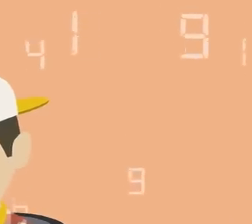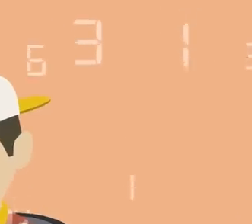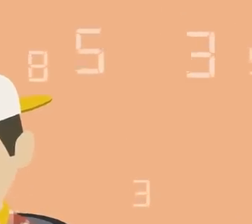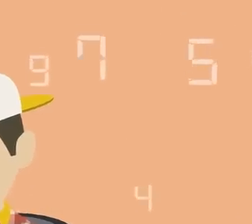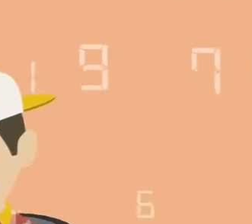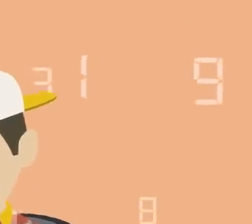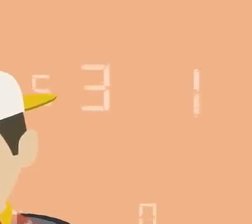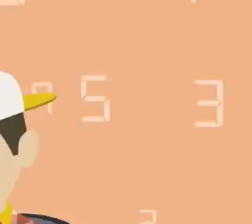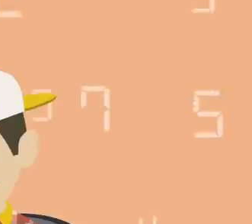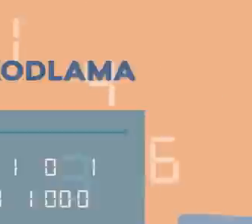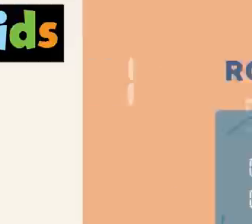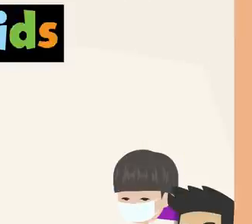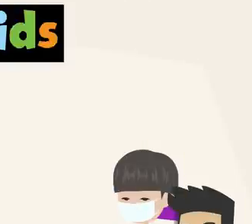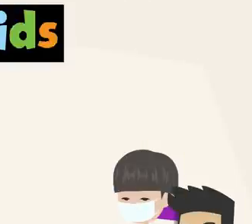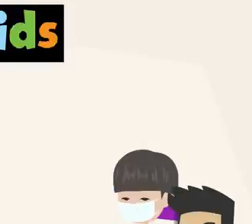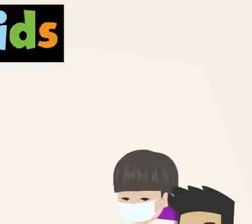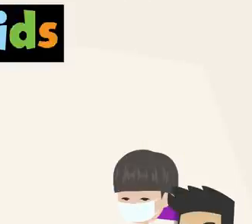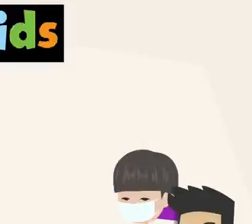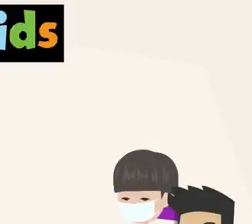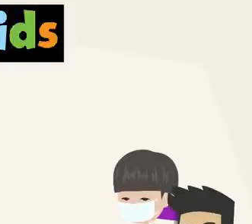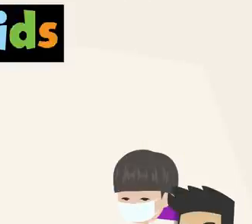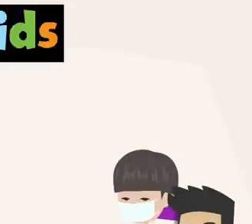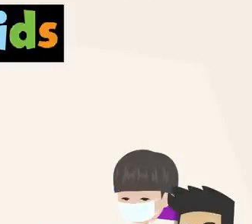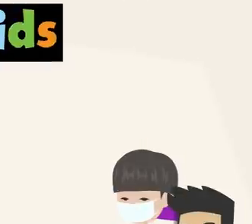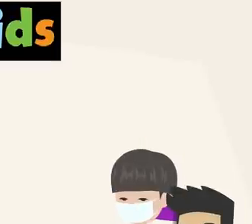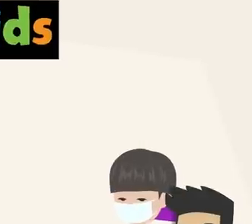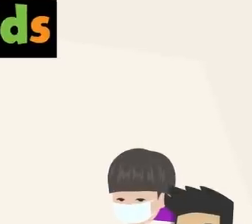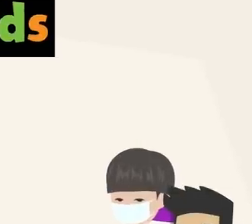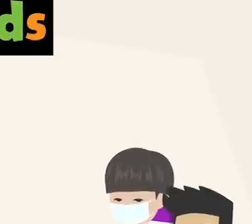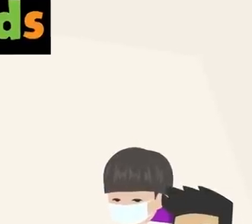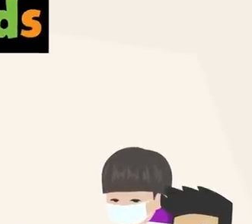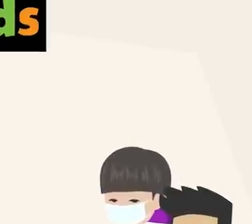aktivitelerle doyasıya eğlenen çocuklar, yoğunlaştırılmış yüz yüze İngilizce